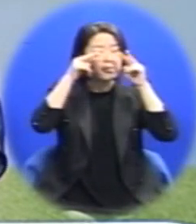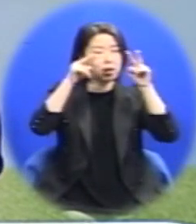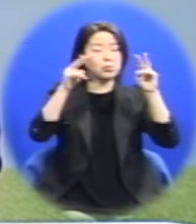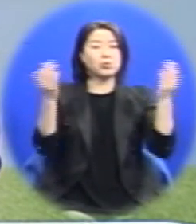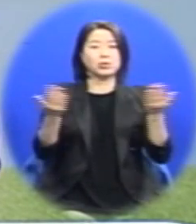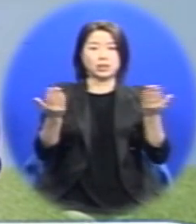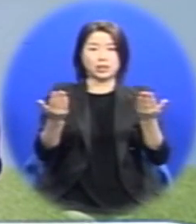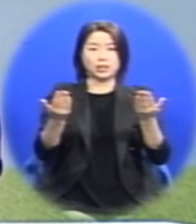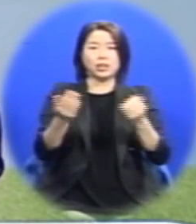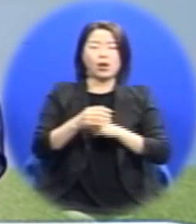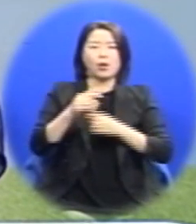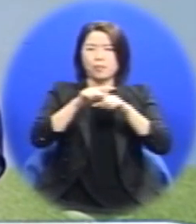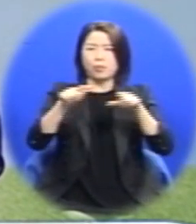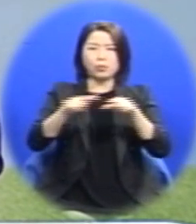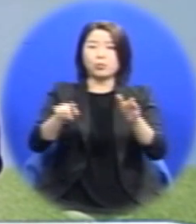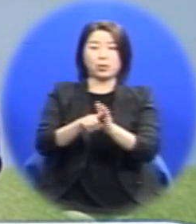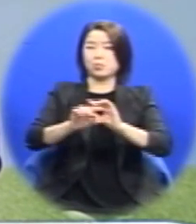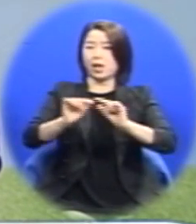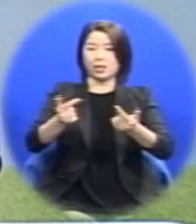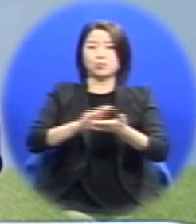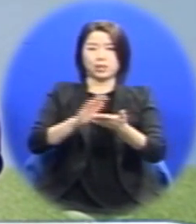일은 보통 믿음이 아닙니다.